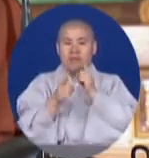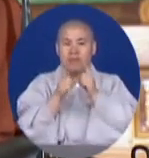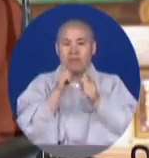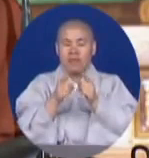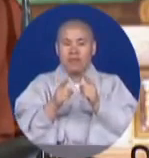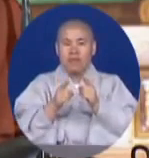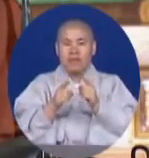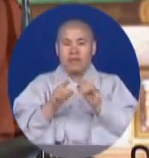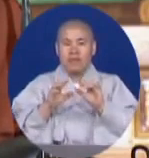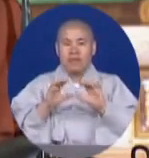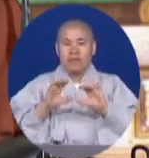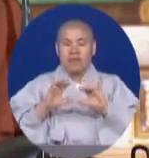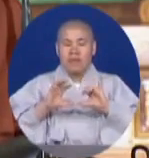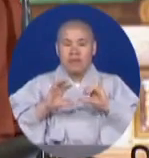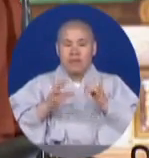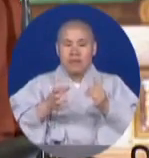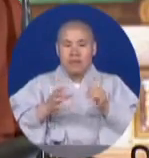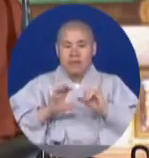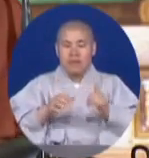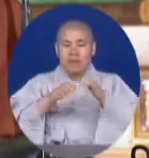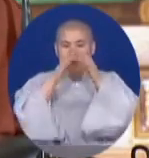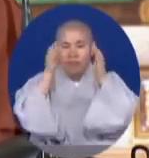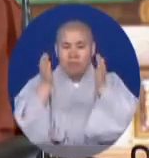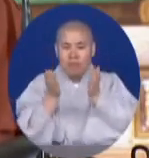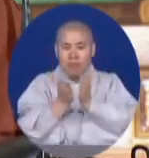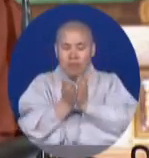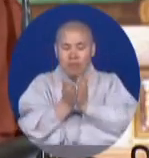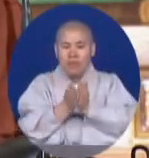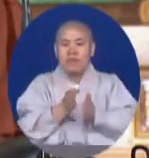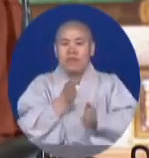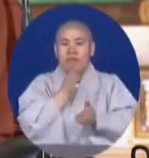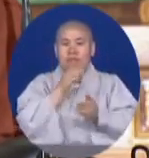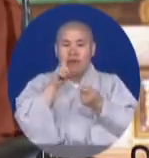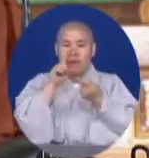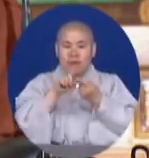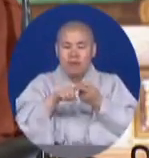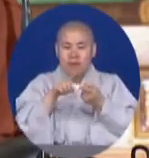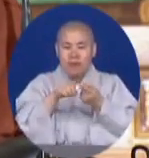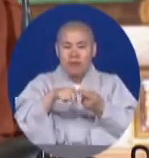이 세상 모든 것이 참 그대로라는 겁니다. 이게 진여예요.